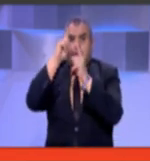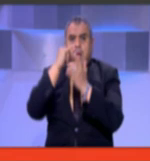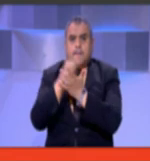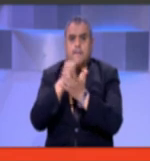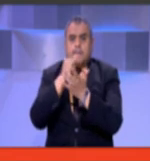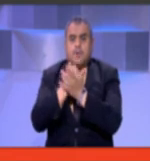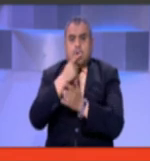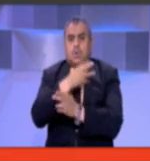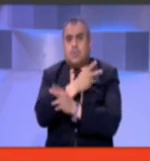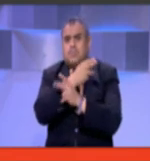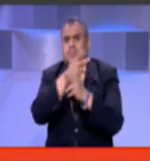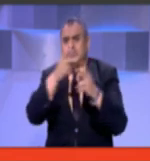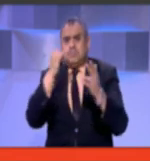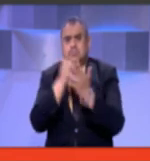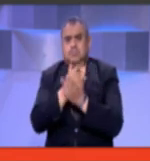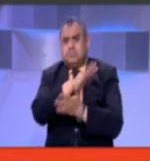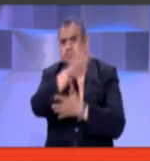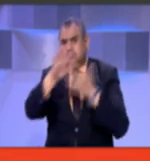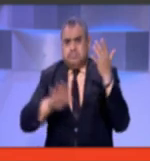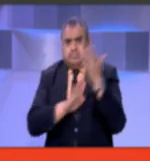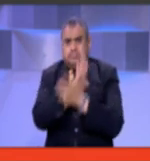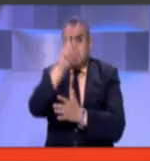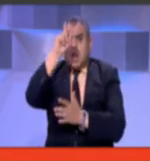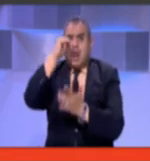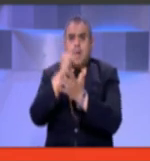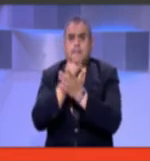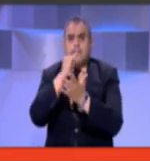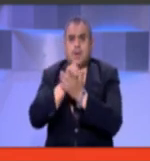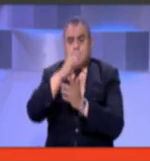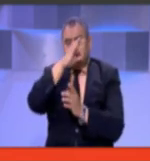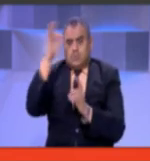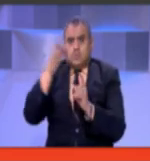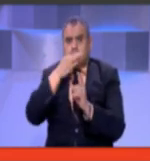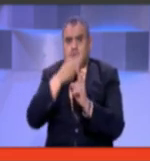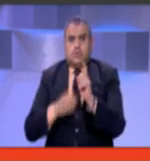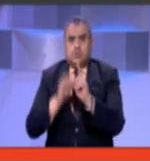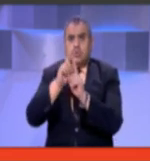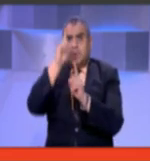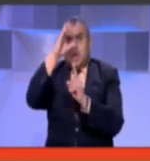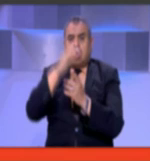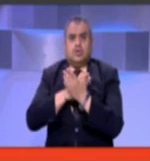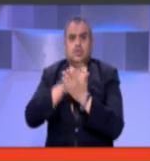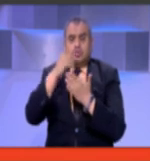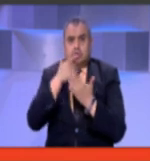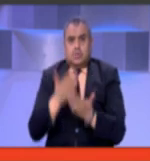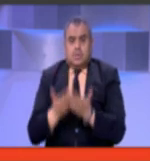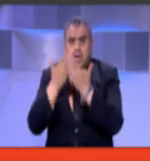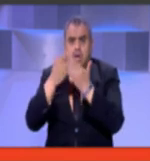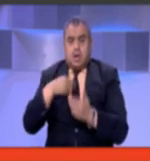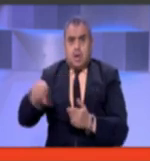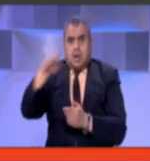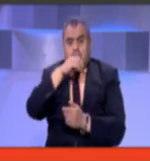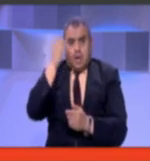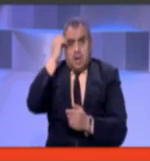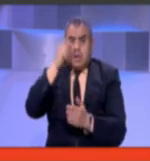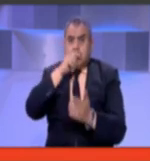وفوق كل المرض اللي احنا مصابين بيه، يعني هو اللي هينجينا منه بدعائنا